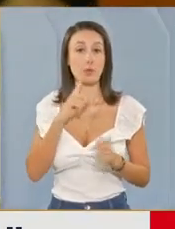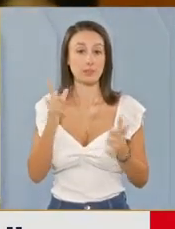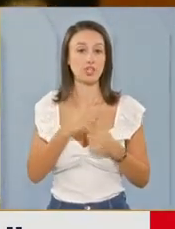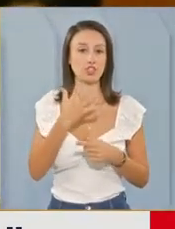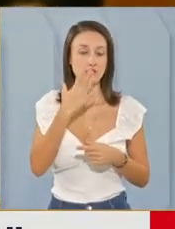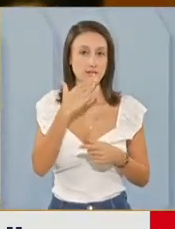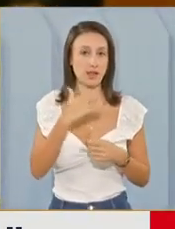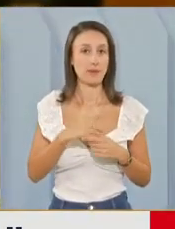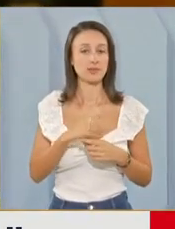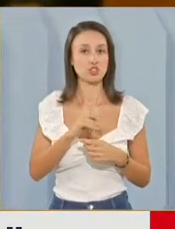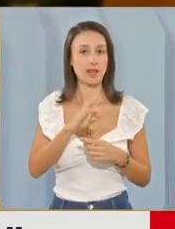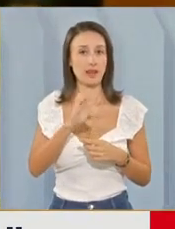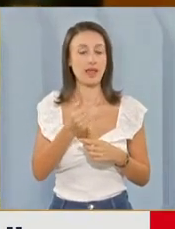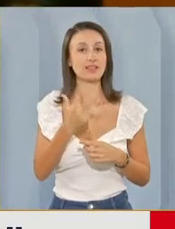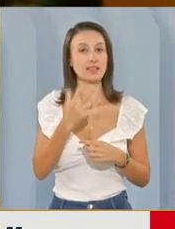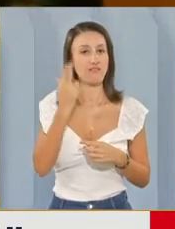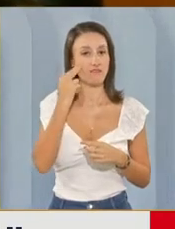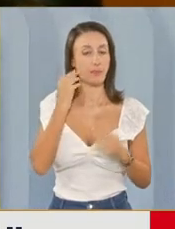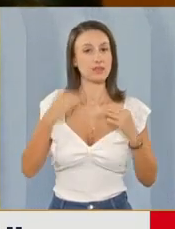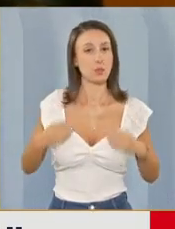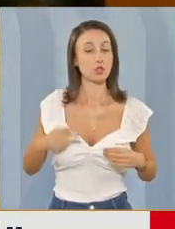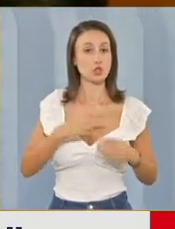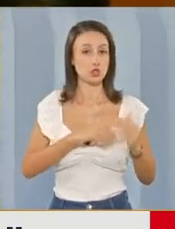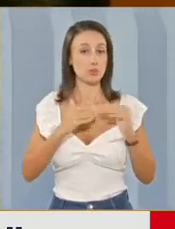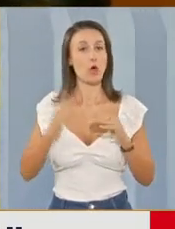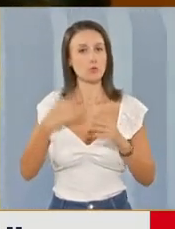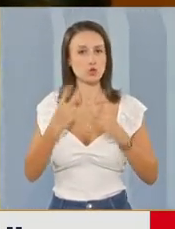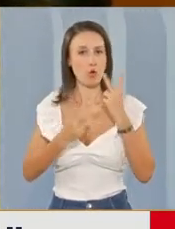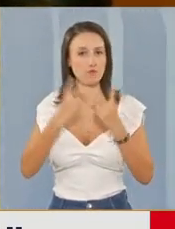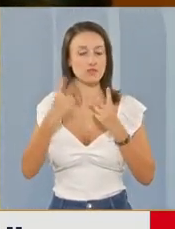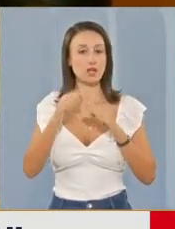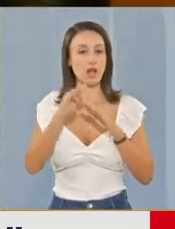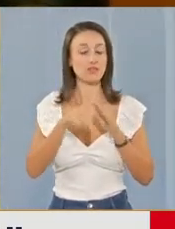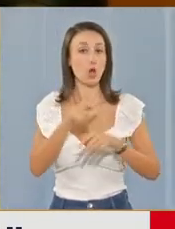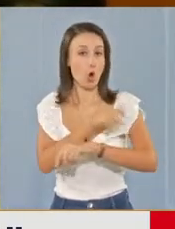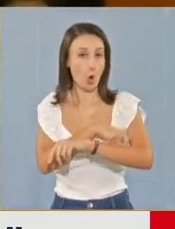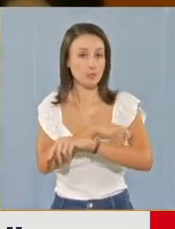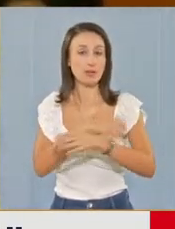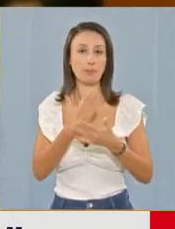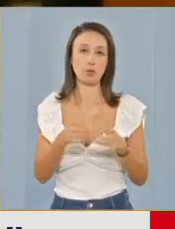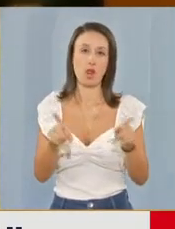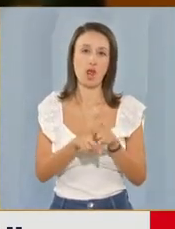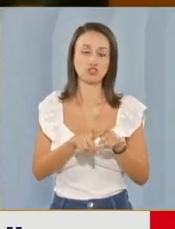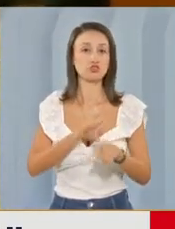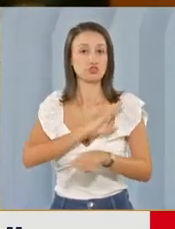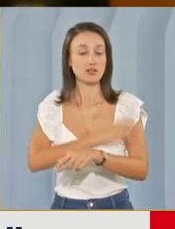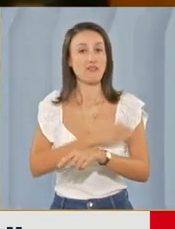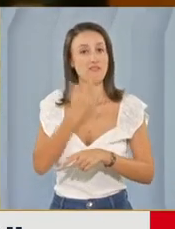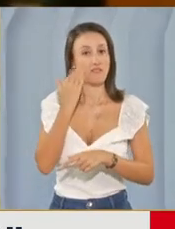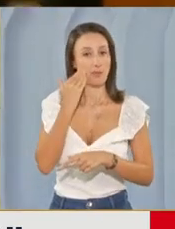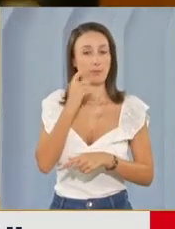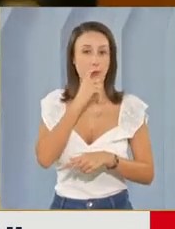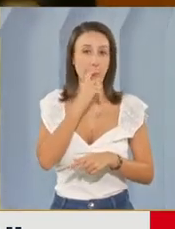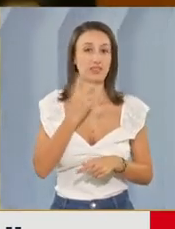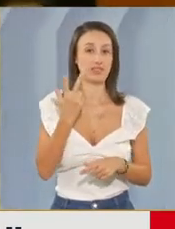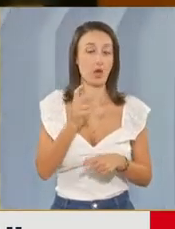petrecut cinci zile în Chile cele trei deputate PSD au fost aici într o vizită la nivelul comisiei pentru egalitate de șanse pentru femei și bărbați